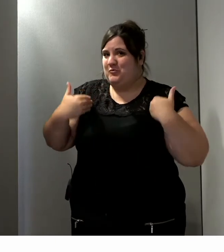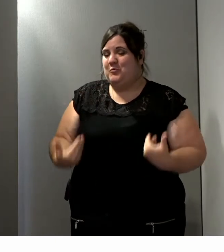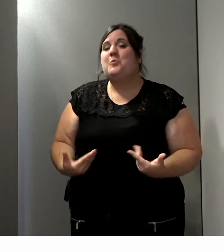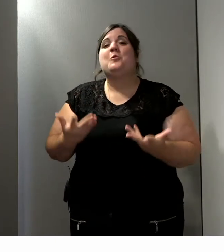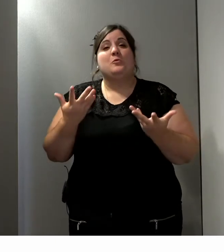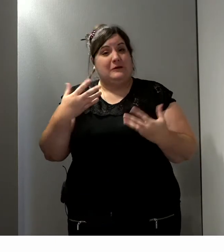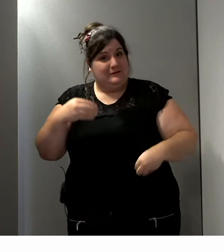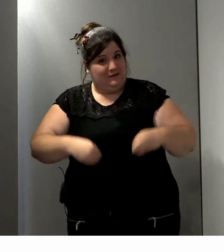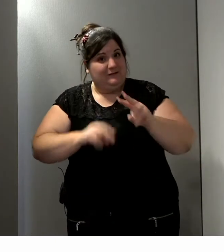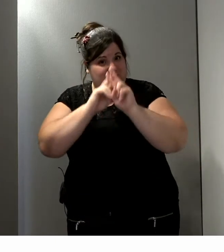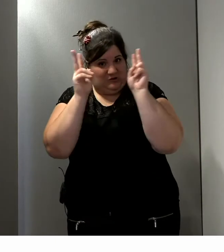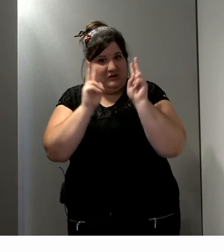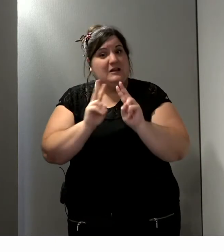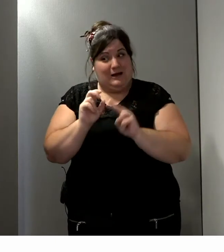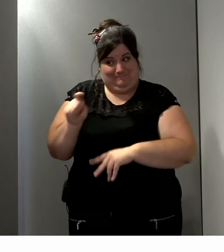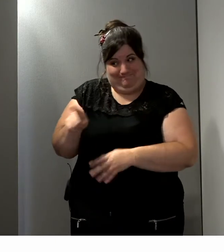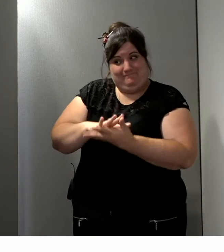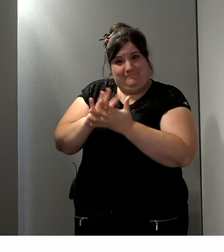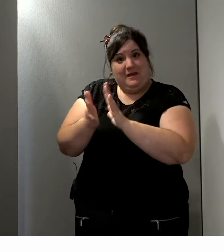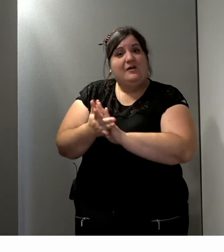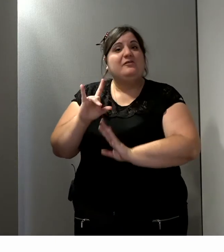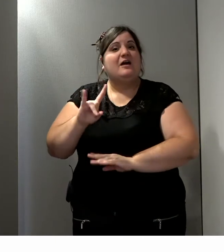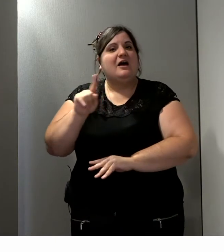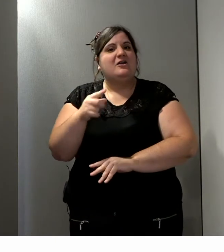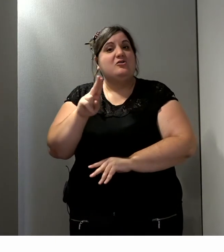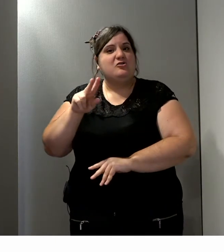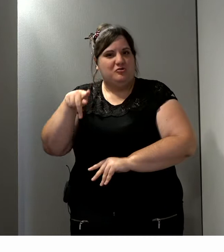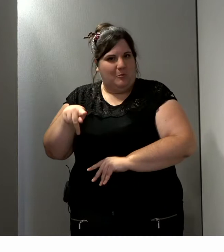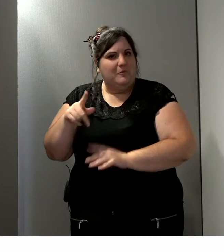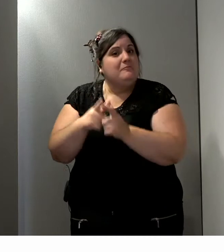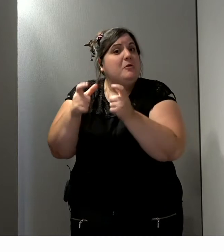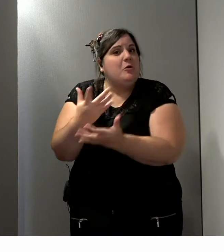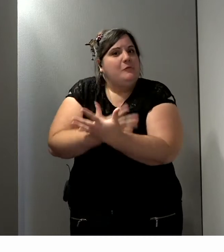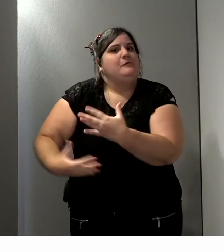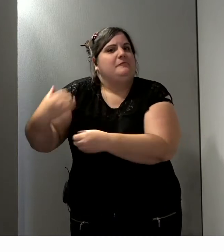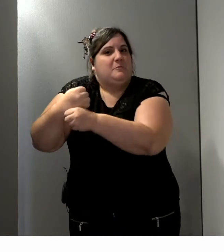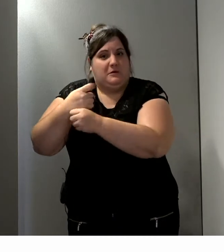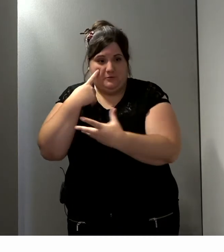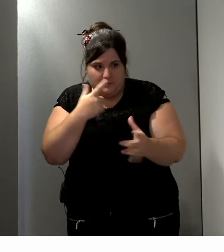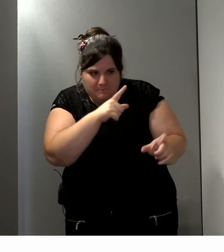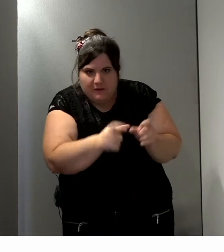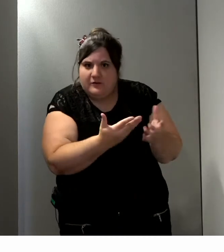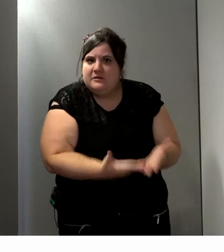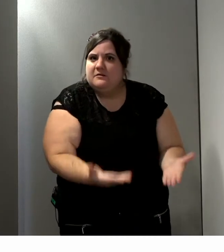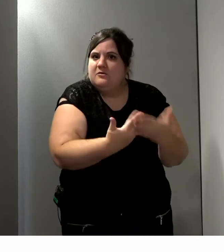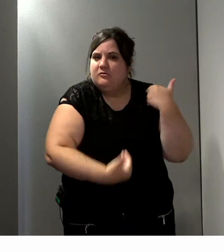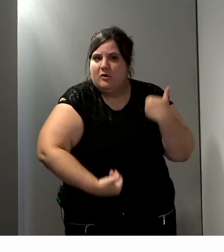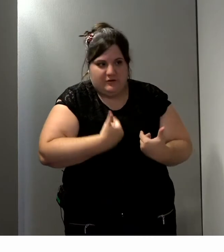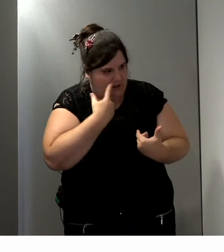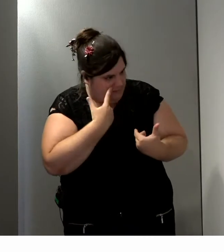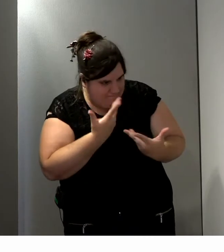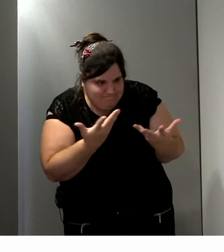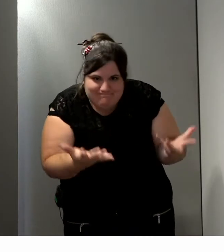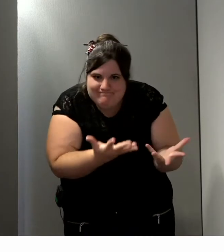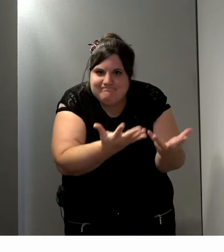Arnaud-Blanchard, directrice générale de HUP Entrepreneur, qui est donc le premier réseau pionnier pour soutenir l'entrepreneuriat des personnes en situation de handicap. Ravie d'être